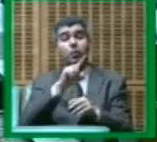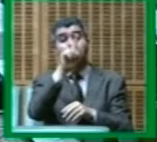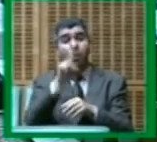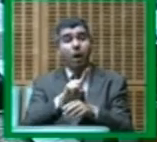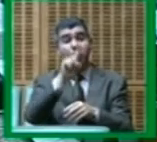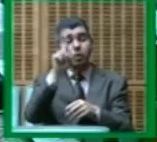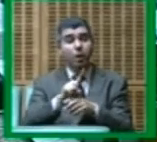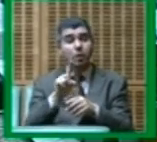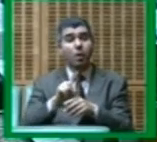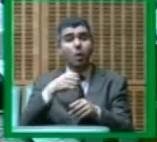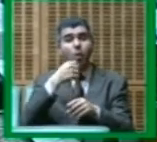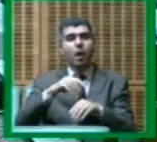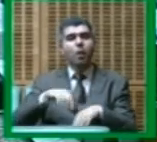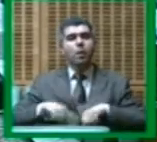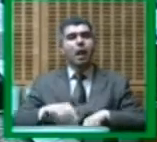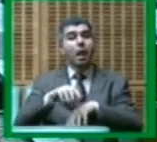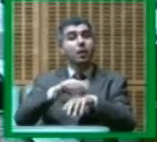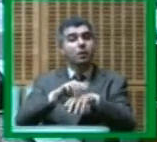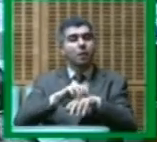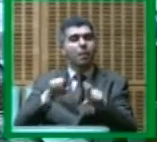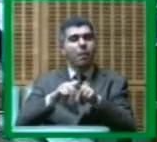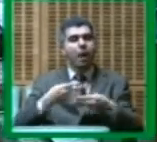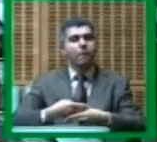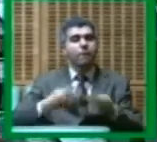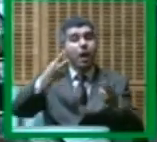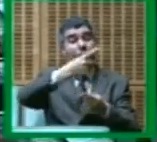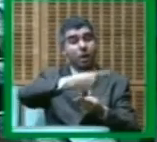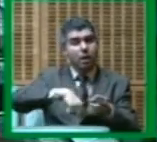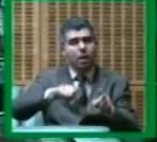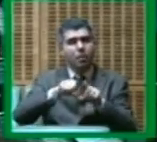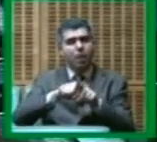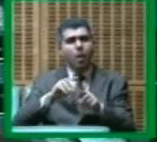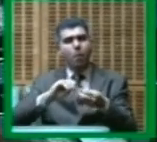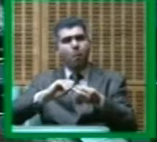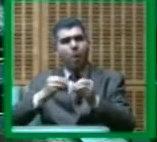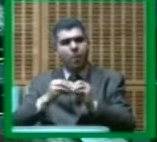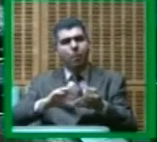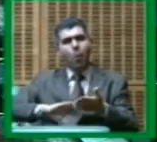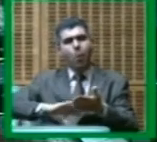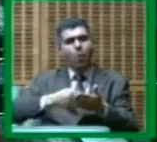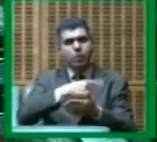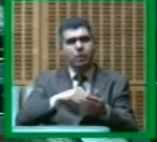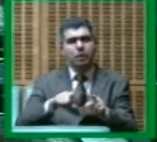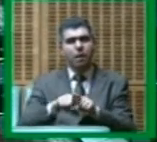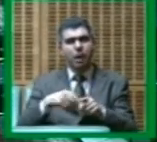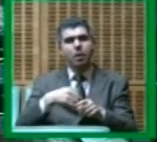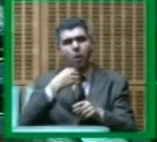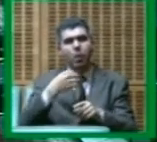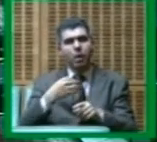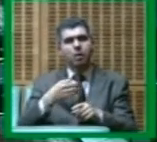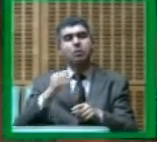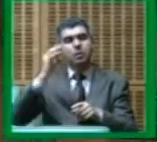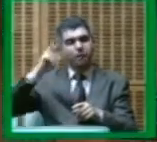وأعطى التفاصيل حول هذا الموضوع، حول هذا الموضوع وكيفية التدخل والإشكاليات المرتبطة. لكن خليني نتكلم معكم